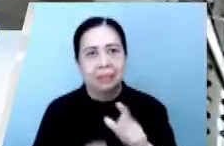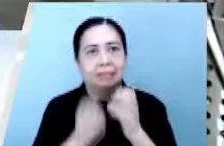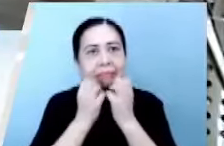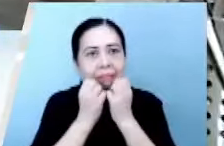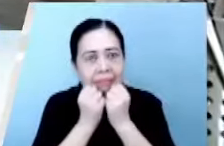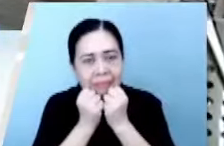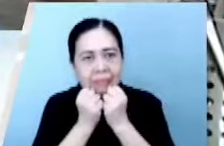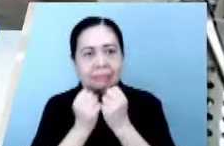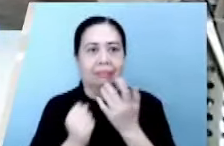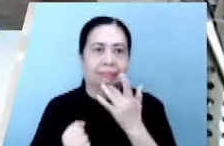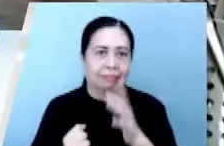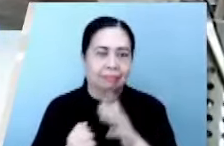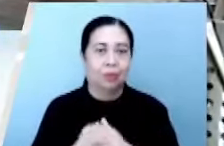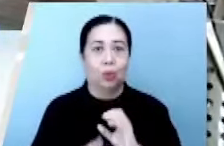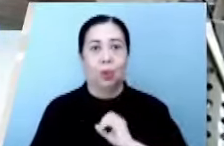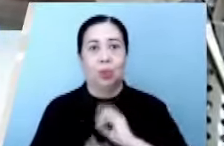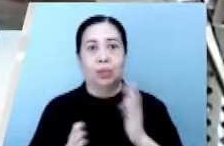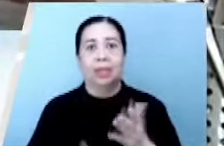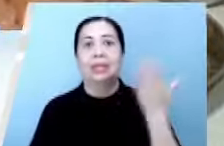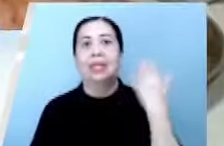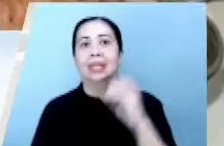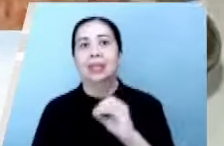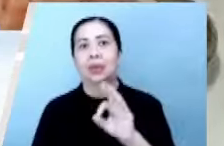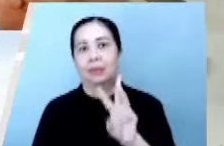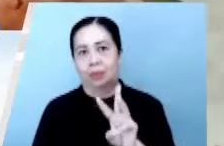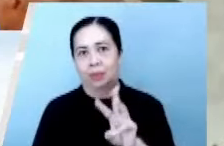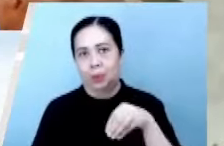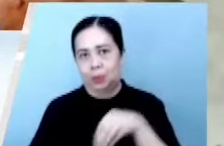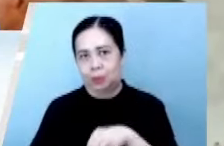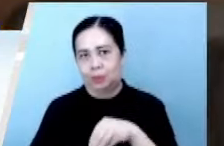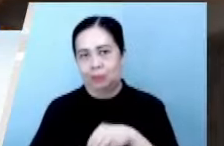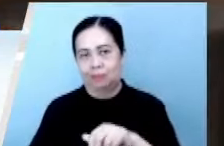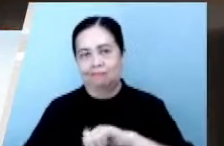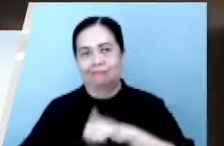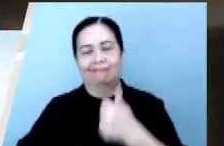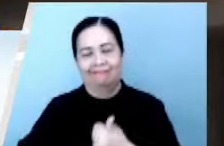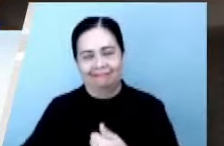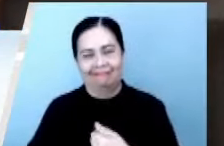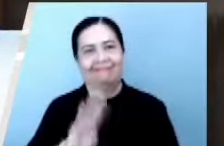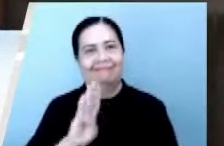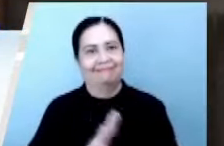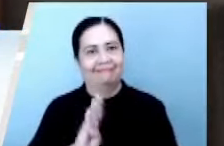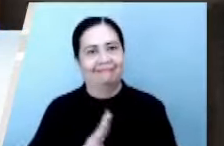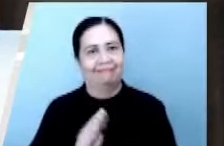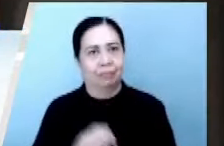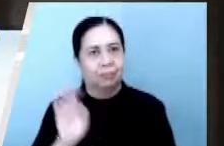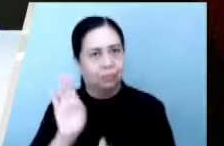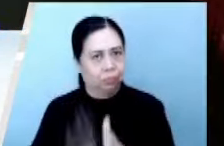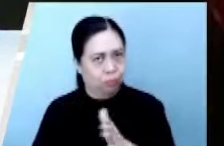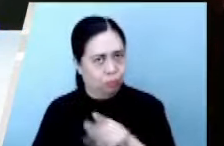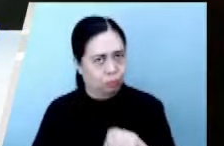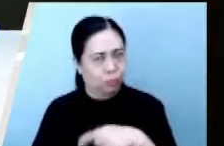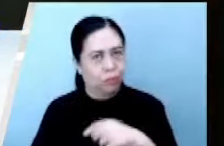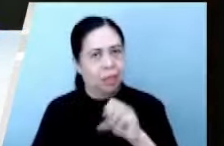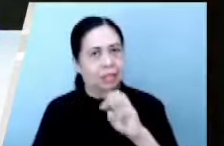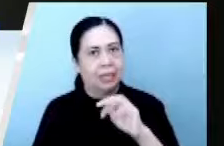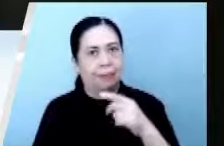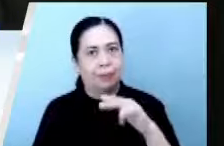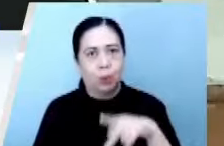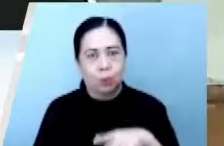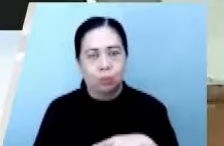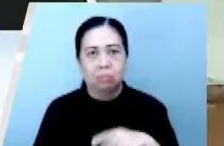Ang may-ari dating OFW na nakapag-ipon at nagtayo ng negosyo. E sa mura ng kanilang only samgyupsal, kumikita pa kaya